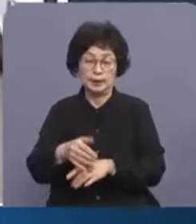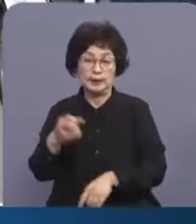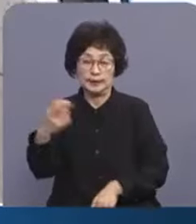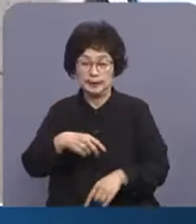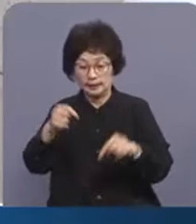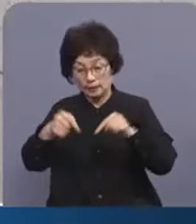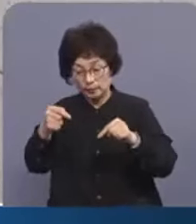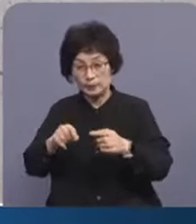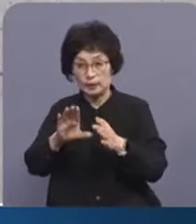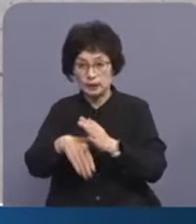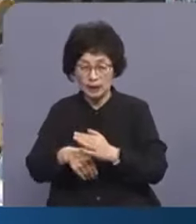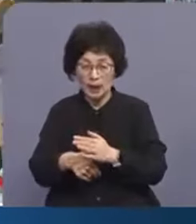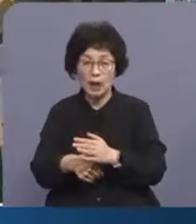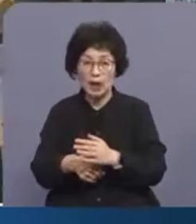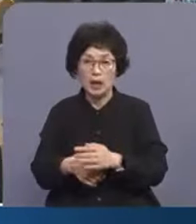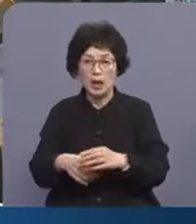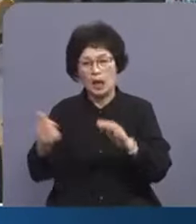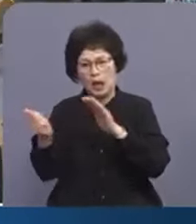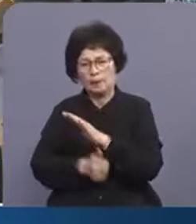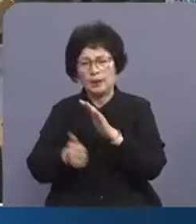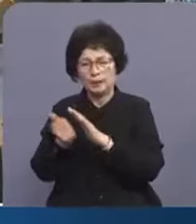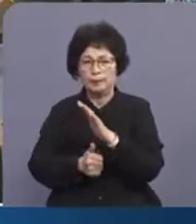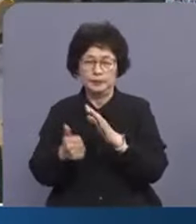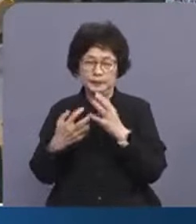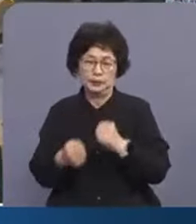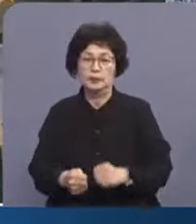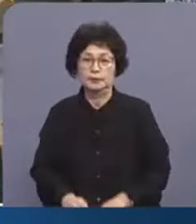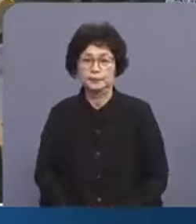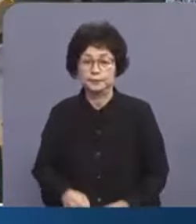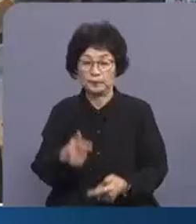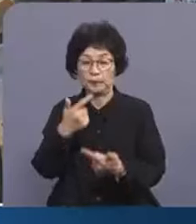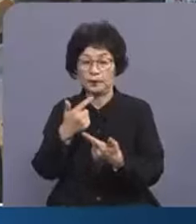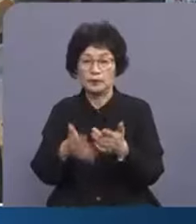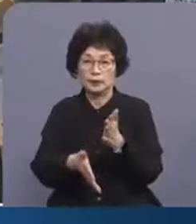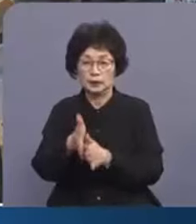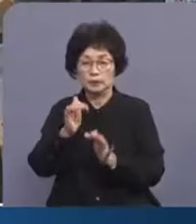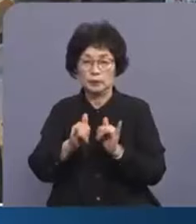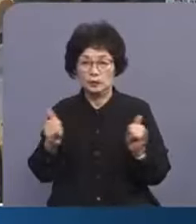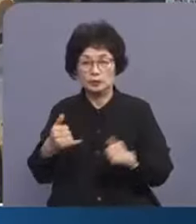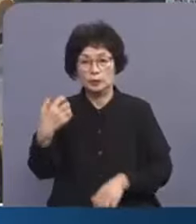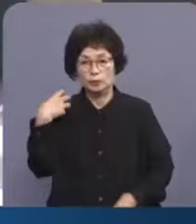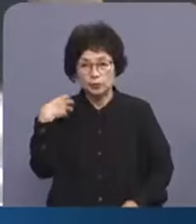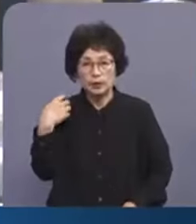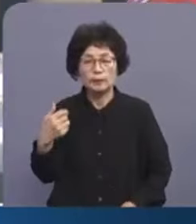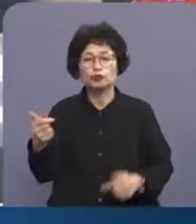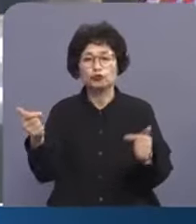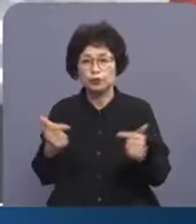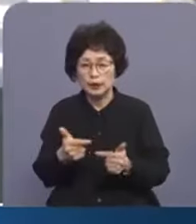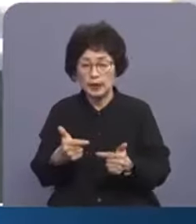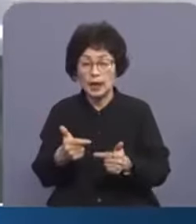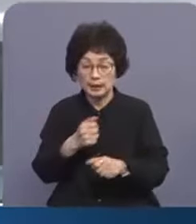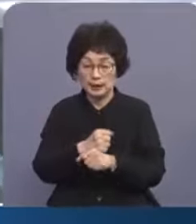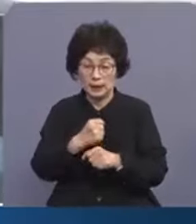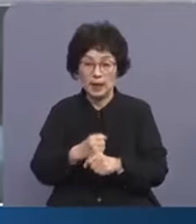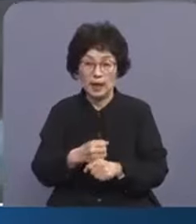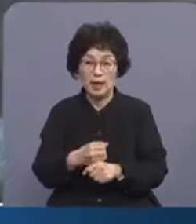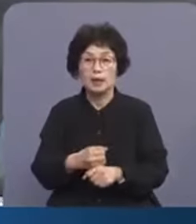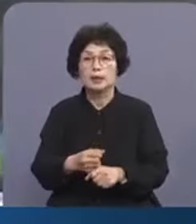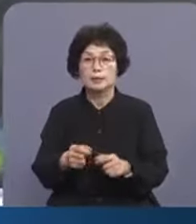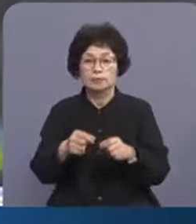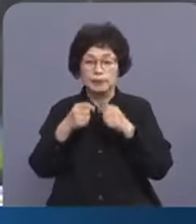시도하다가 번번히 실패한 적이 있습니다이 때문에 시민 부담을 줄이겠다는 강한 의지와 함께이 민자도로